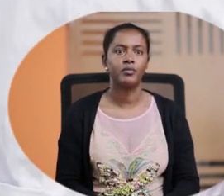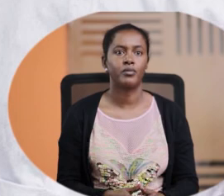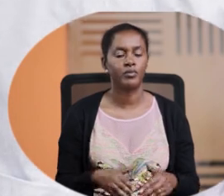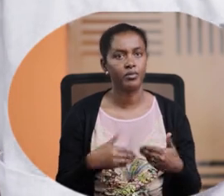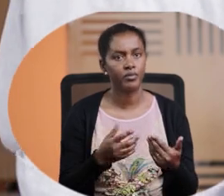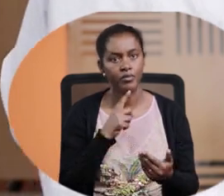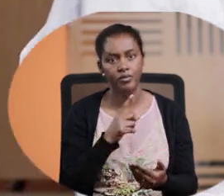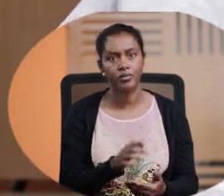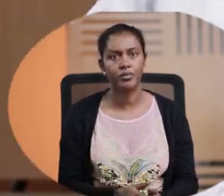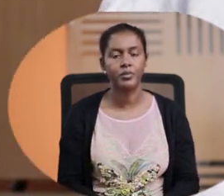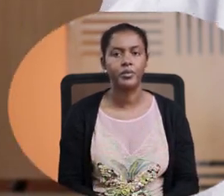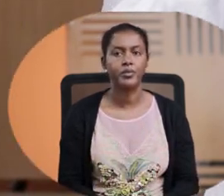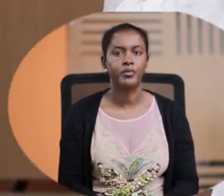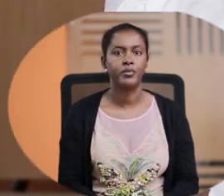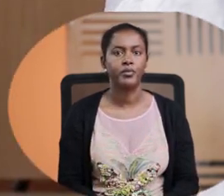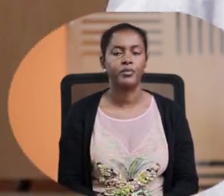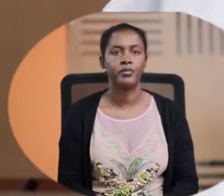kennu